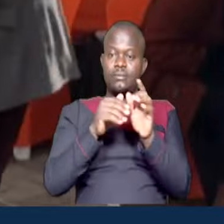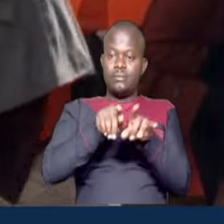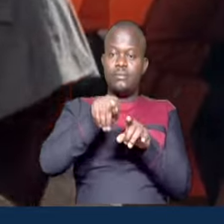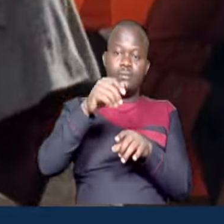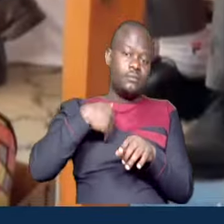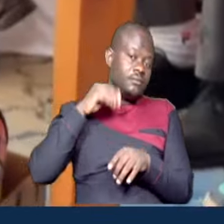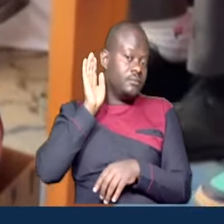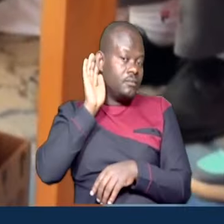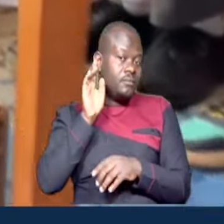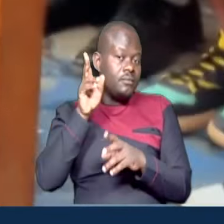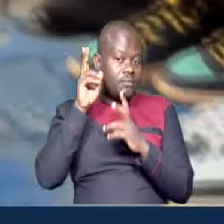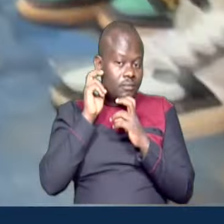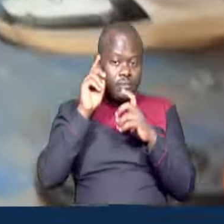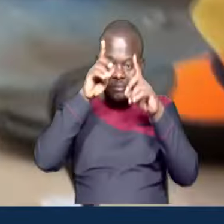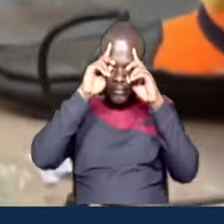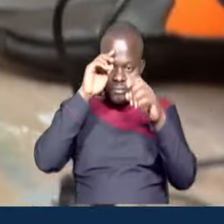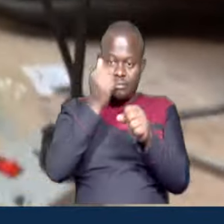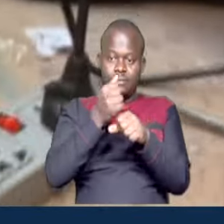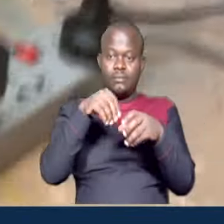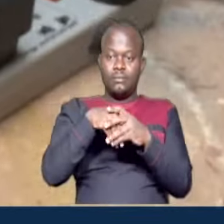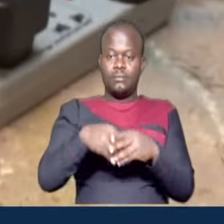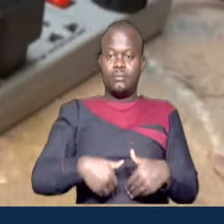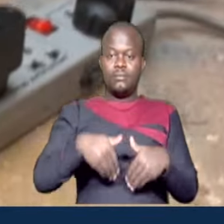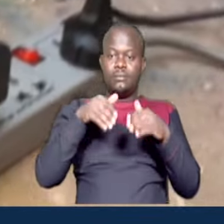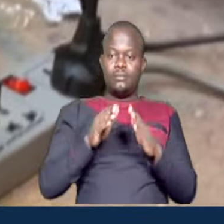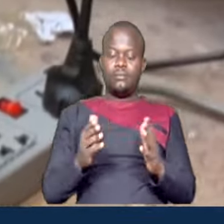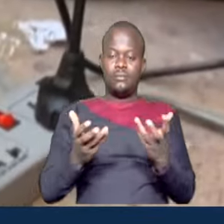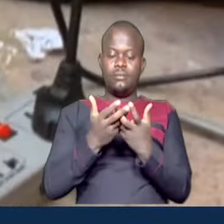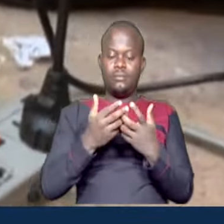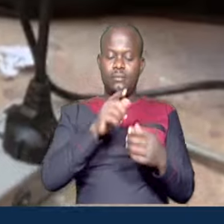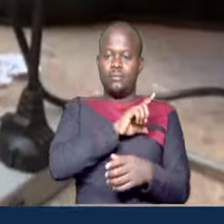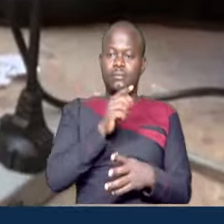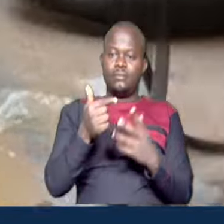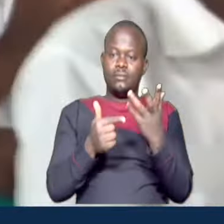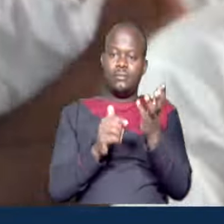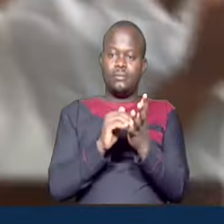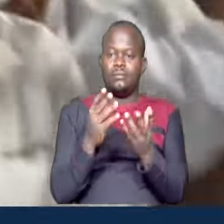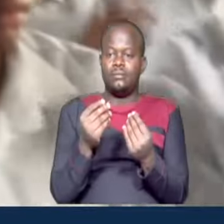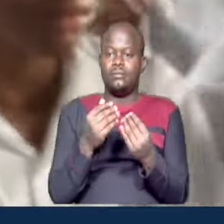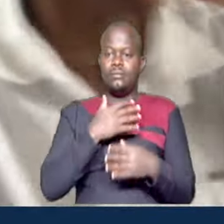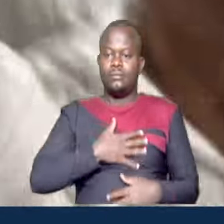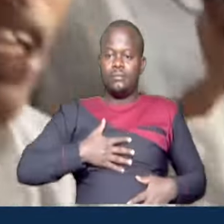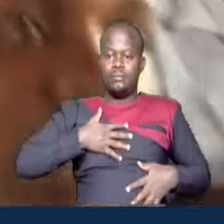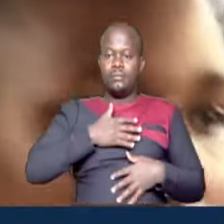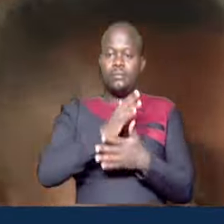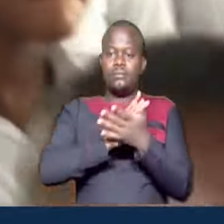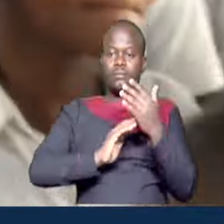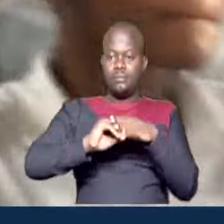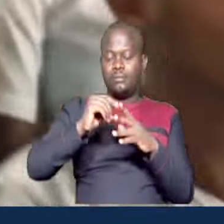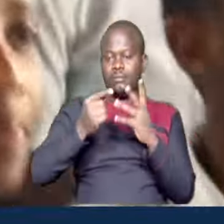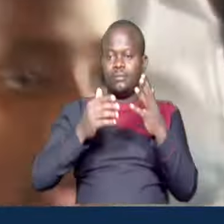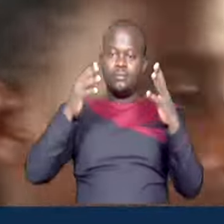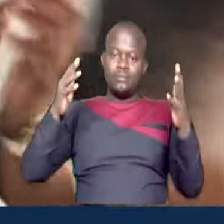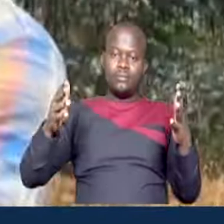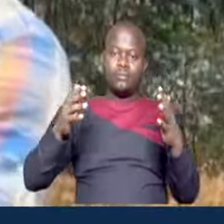amatwi yumva guhanga imirimo ku rubyiruko kuruhuza n'amahirwe ahari no kugorohereza kwidagadura nimwe mu mirongo migari